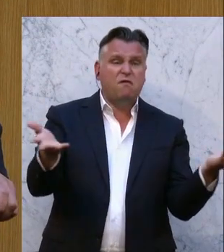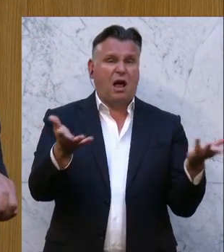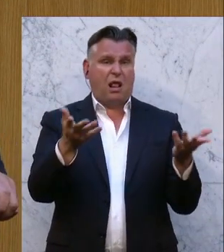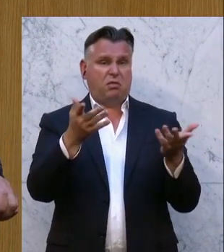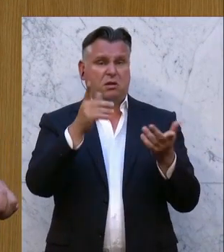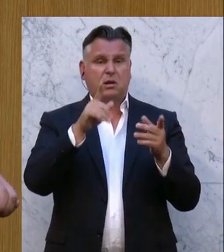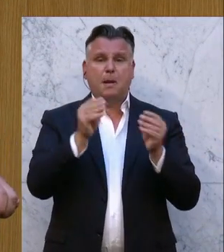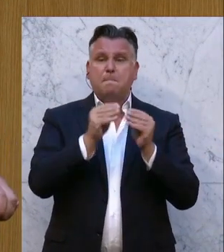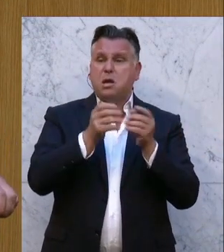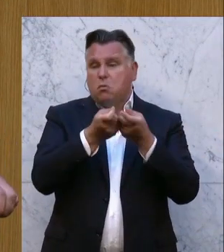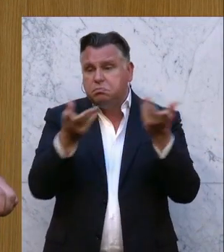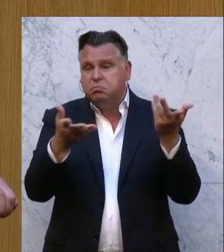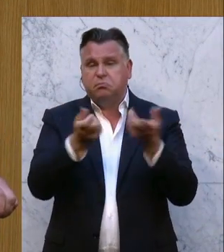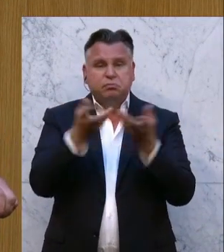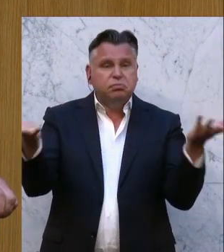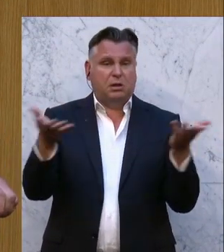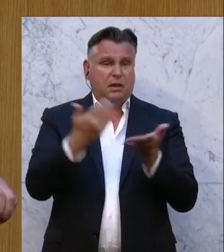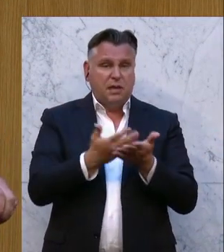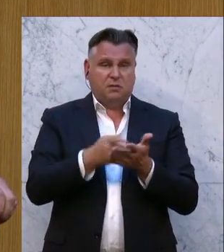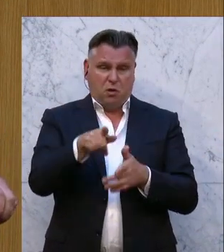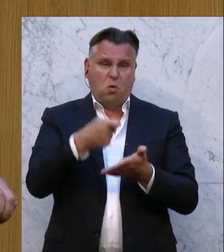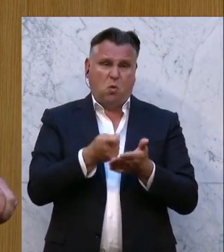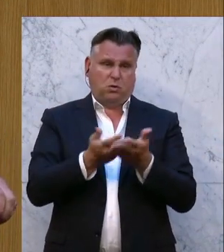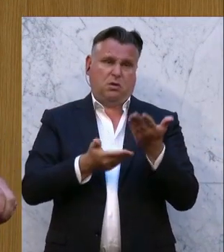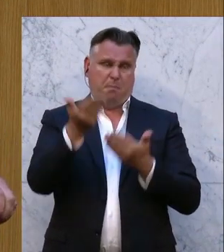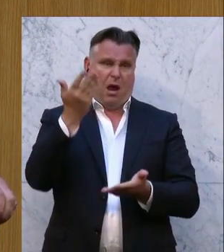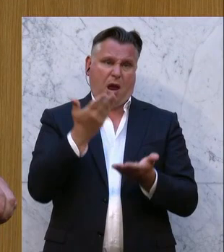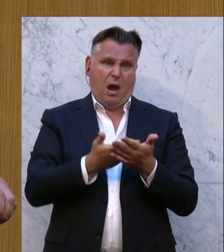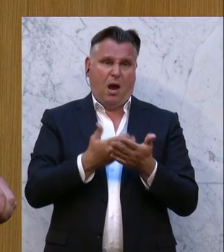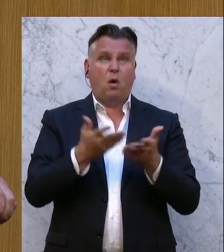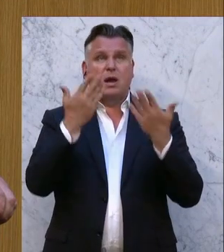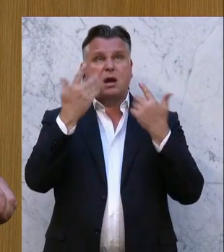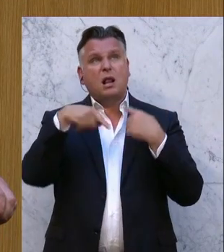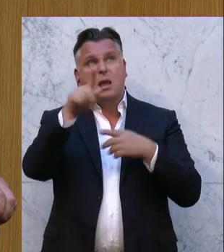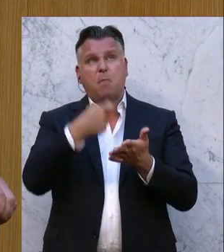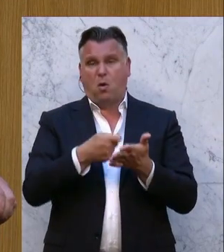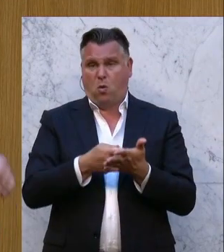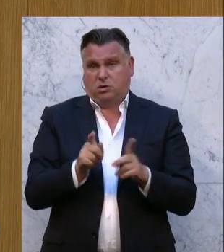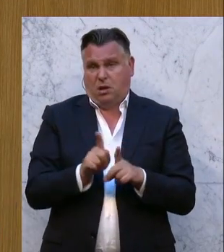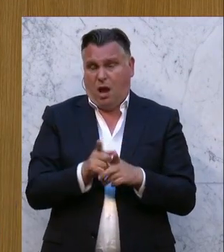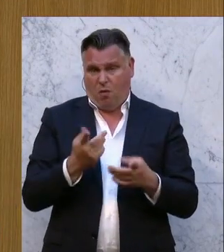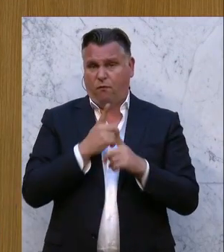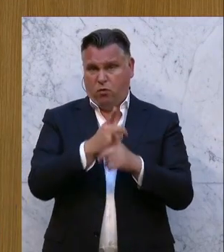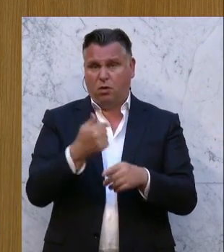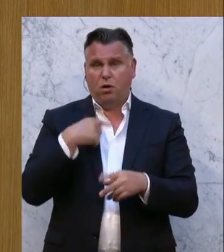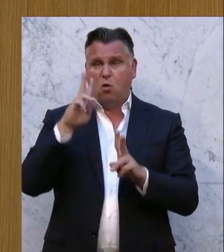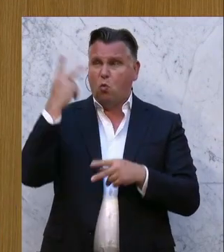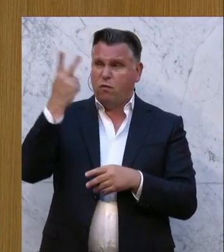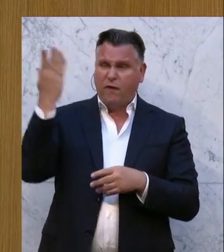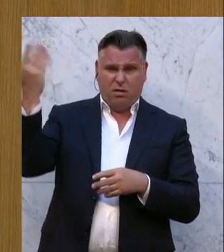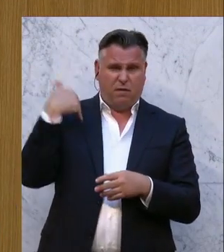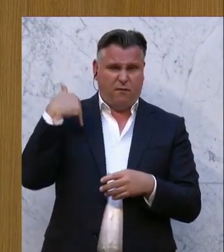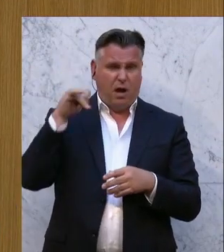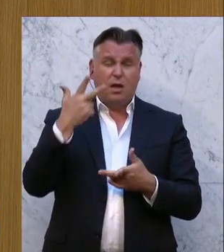und Biodiversitätskosten. Und mittlerweile sind auch Lebensmittelkosten Klimakosten. Erst gestern hatten wir ein Unwetter mit einem Schaden